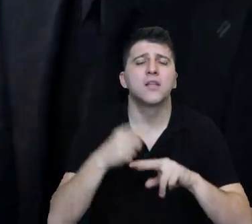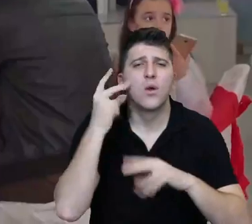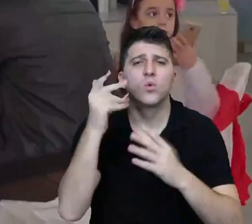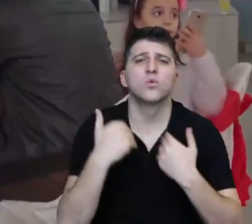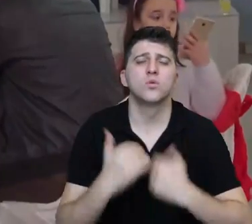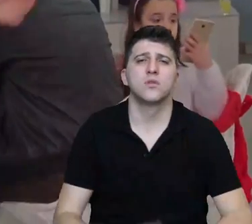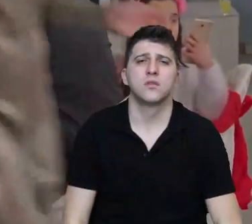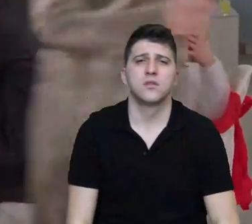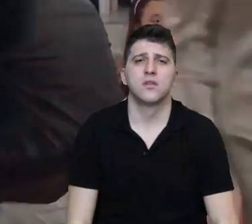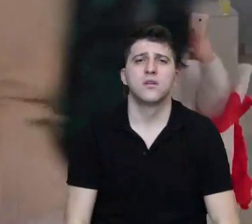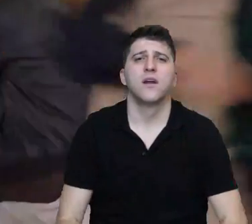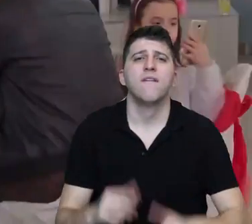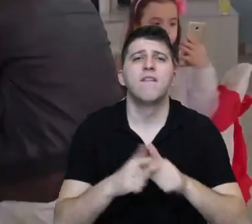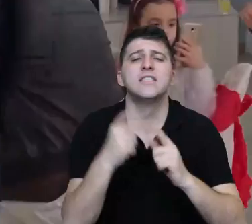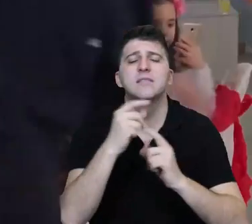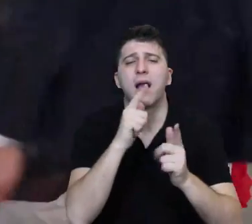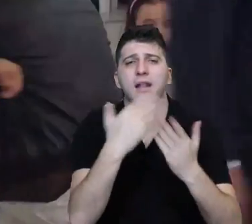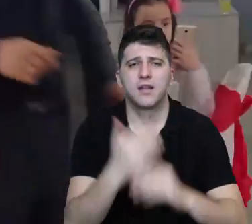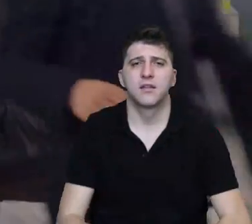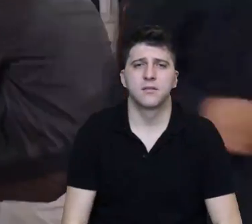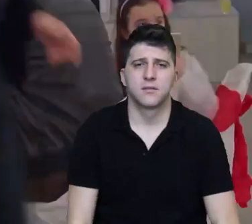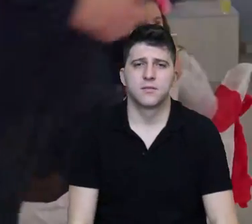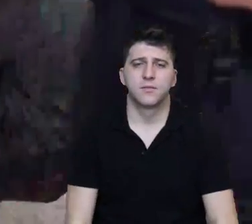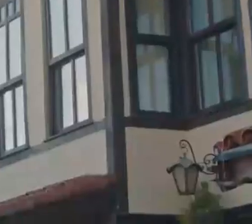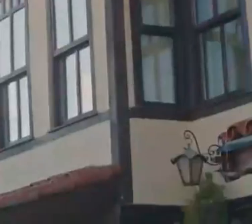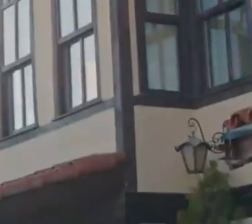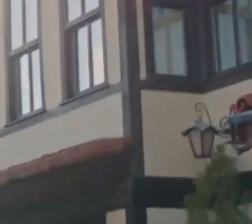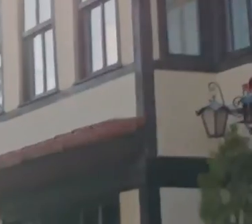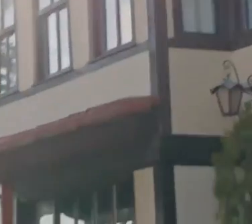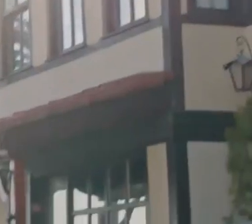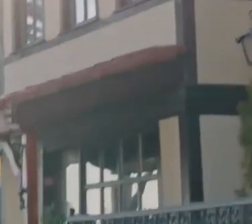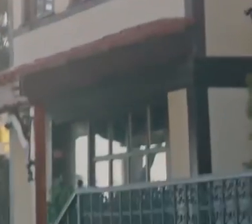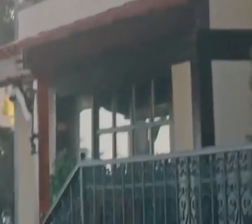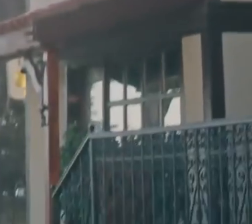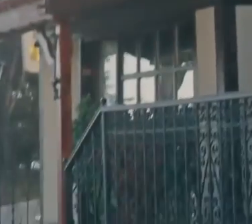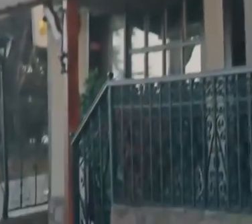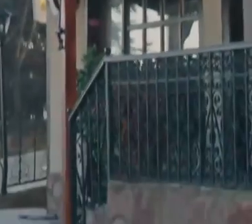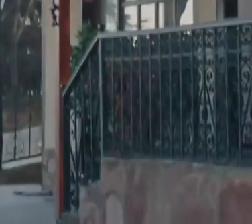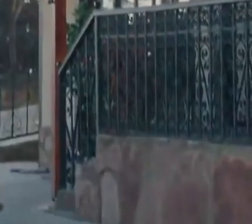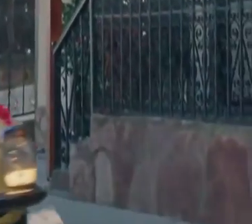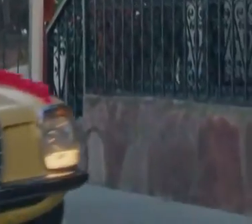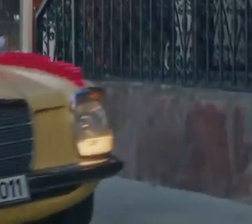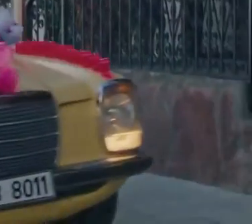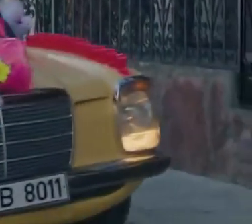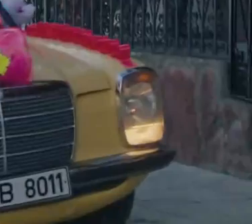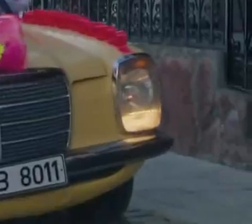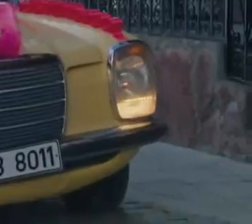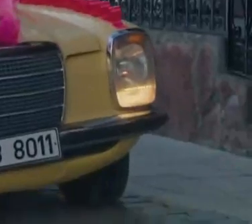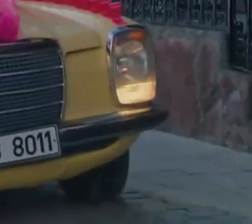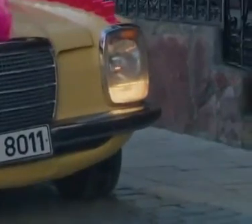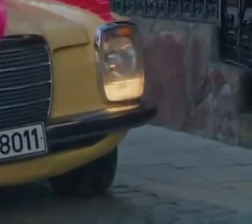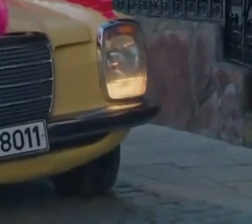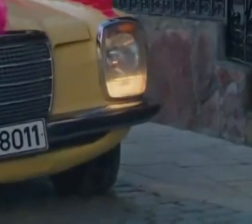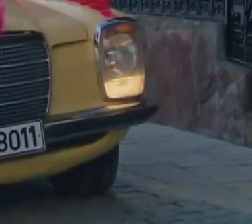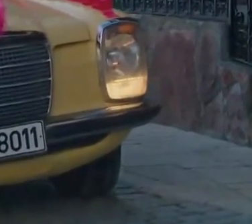unuttuk. Fatih, İsmail. Peşlerine düştüler. Gelin arabası Ejder'in kapısına yanaştı.